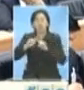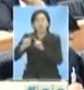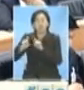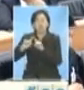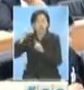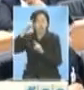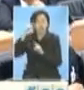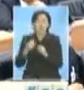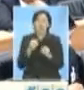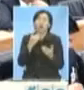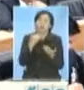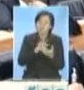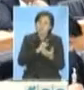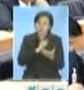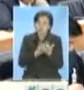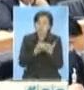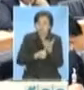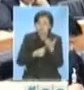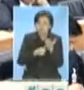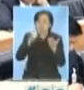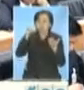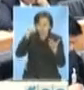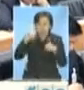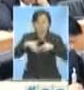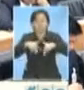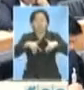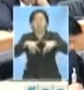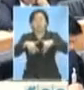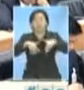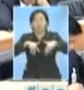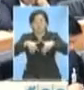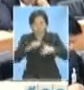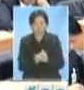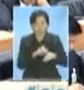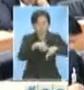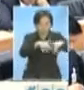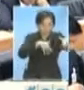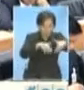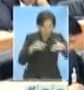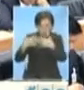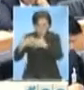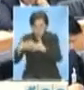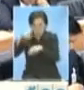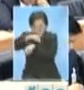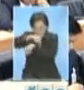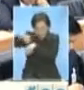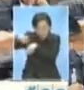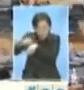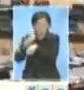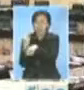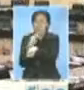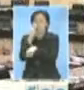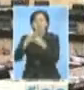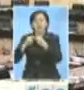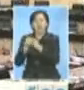ของภาษีเจ้าของเงินให้เห็นว่าเขาจะต้องอยู่กับมลภาวะมลพิษของภาคอุตสาหกรรมอย่างนี้ต่อไ